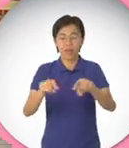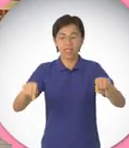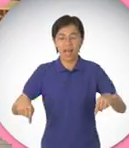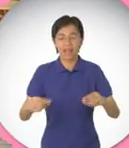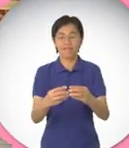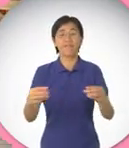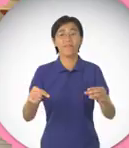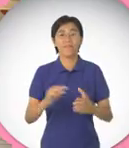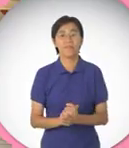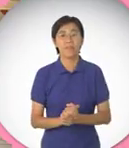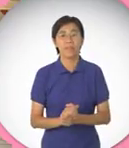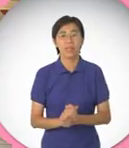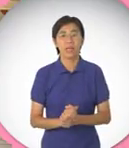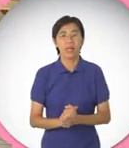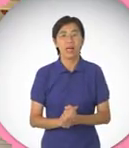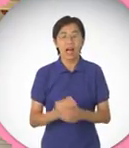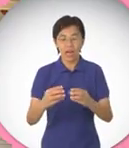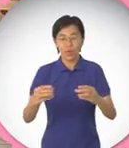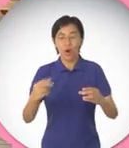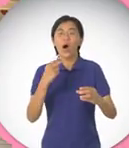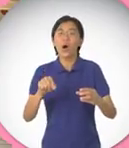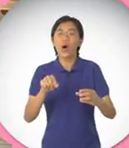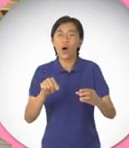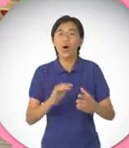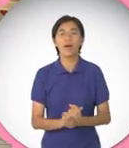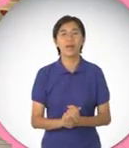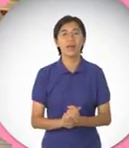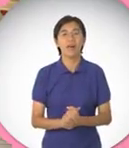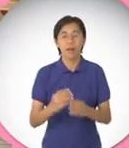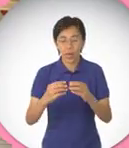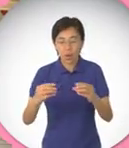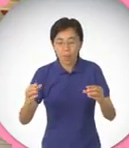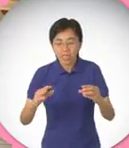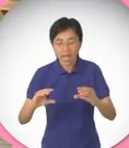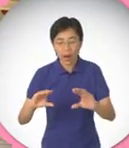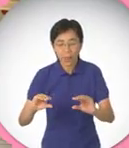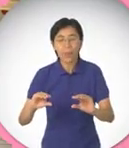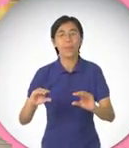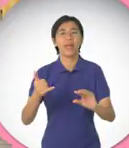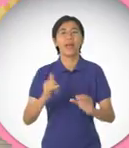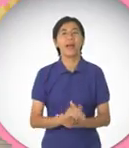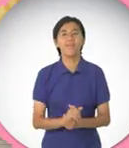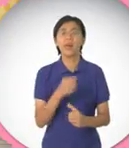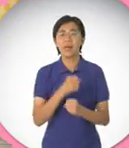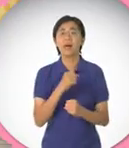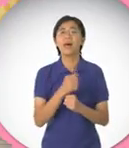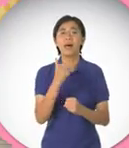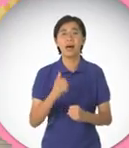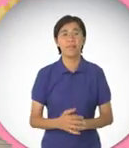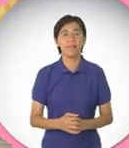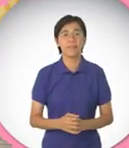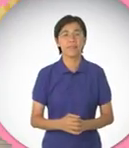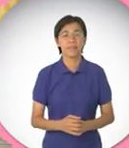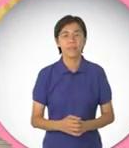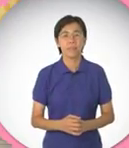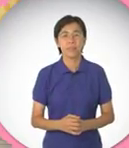ก็เชฟออกมาเขาจะกว้างกว่านิดนึงเขาจะไม่กลมมากนะจะออกแบนๆนิดนึงแต่ว่าก็ถือว่าใช้ได ้ เศษแต่ว่าถ้าเป็นภ